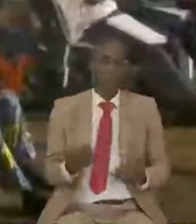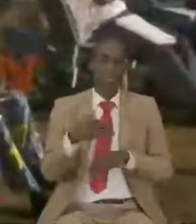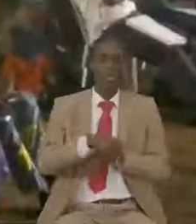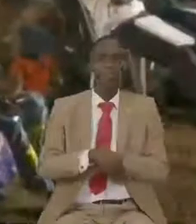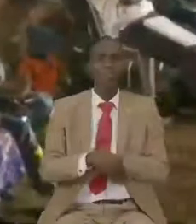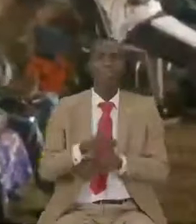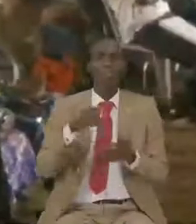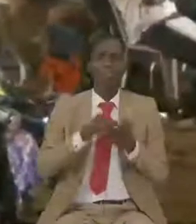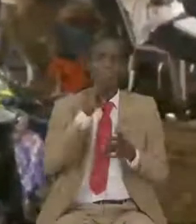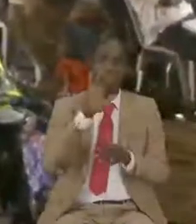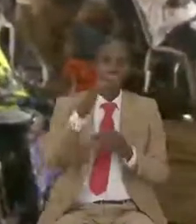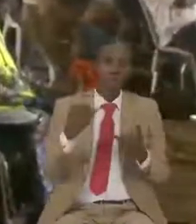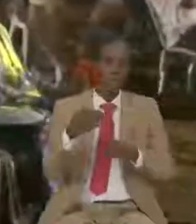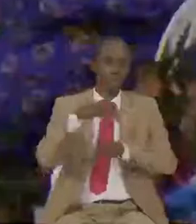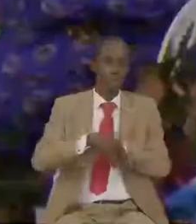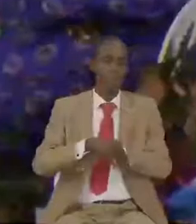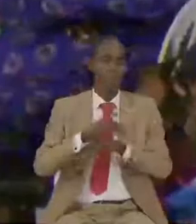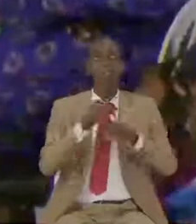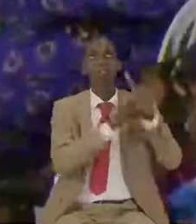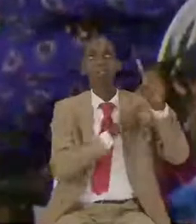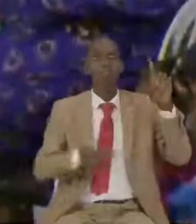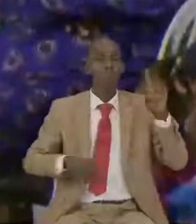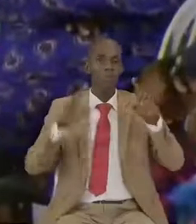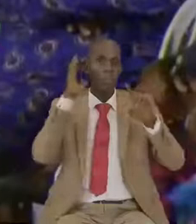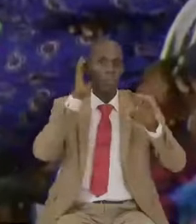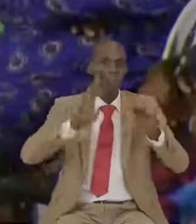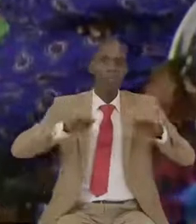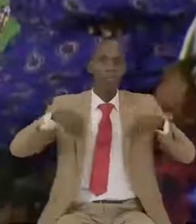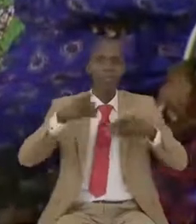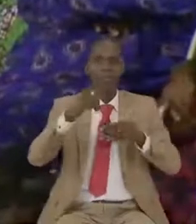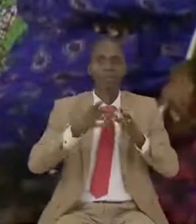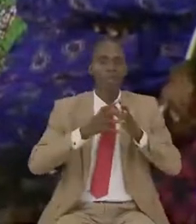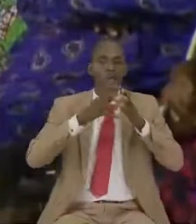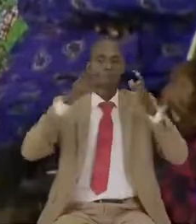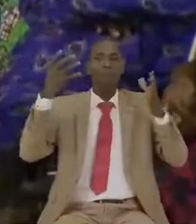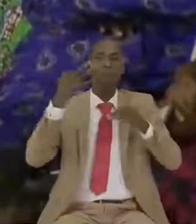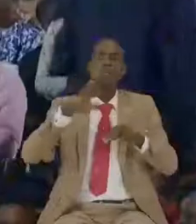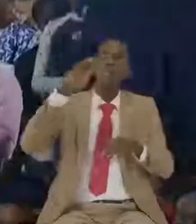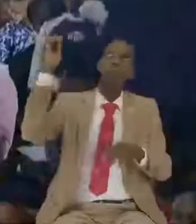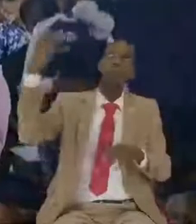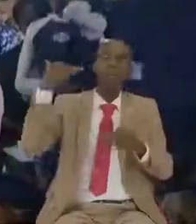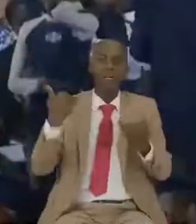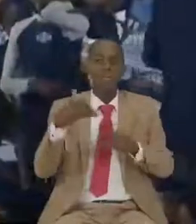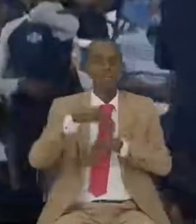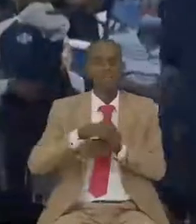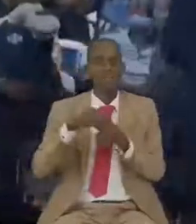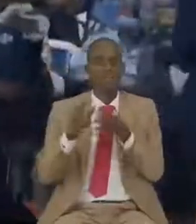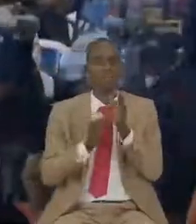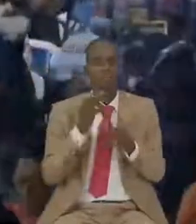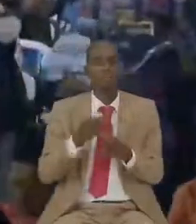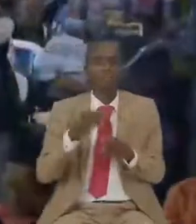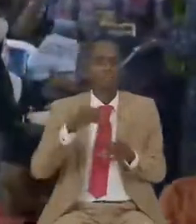dire c'est à moi ce soir. C'est à vous ce soir. Le Seigneur vous donnera